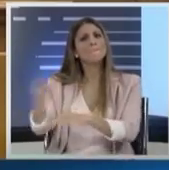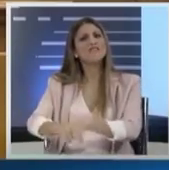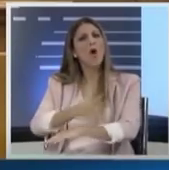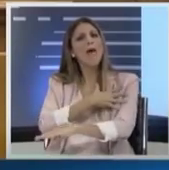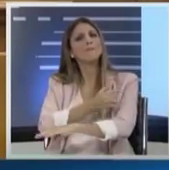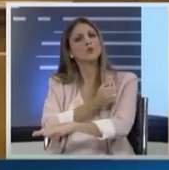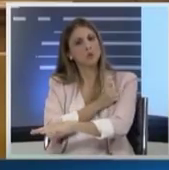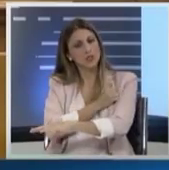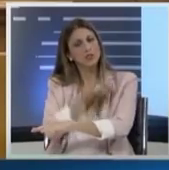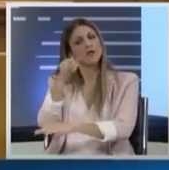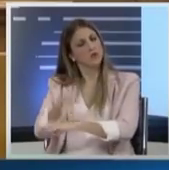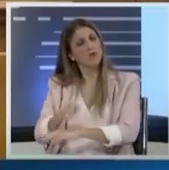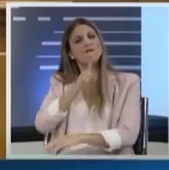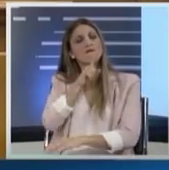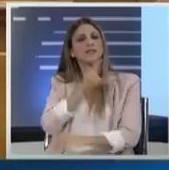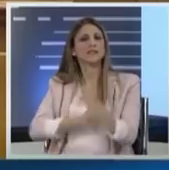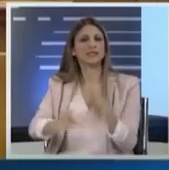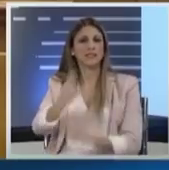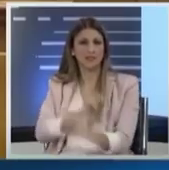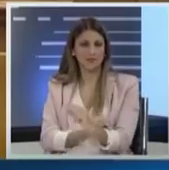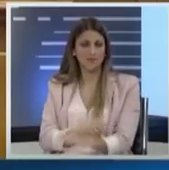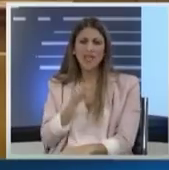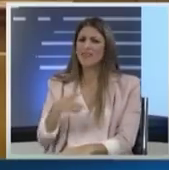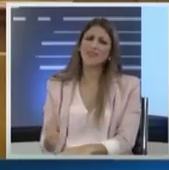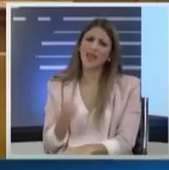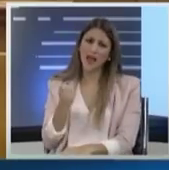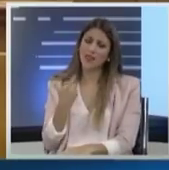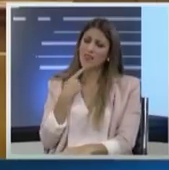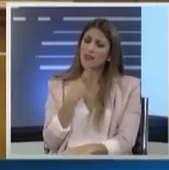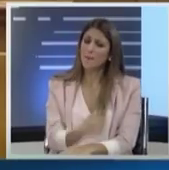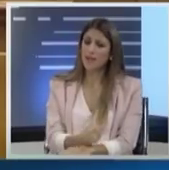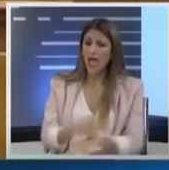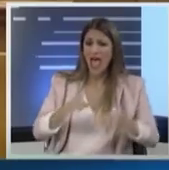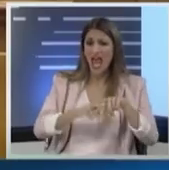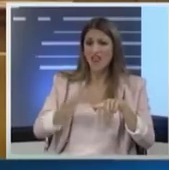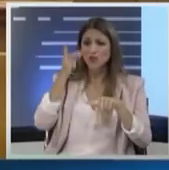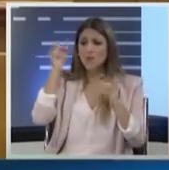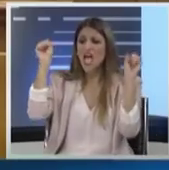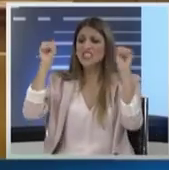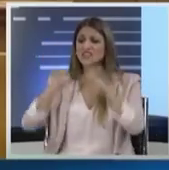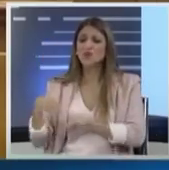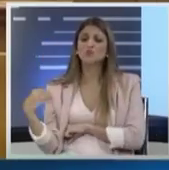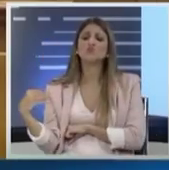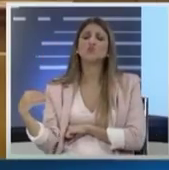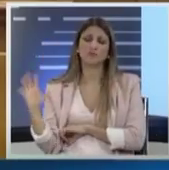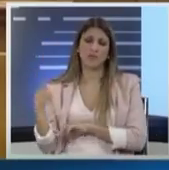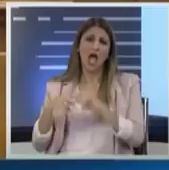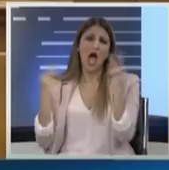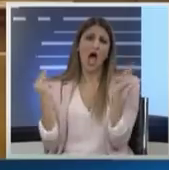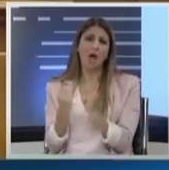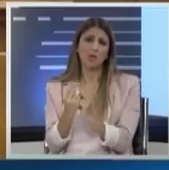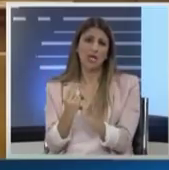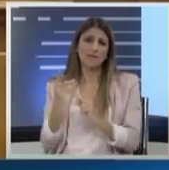πείσετε ότι δεν είναι η καλύτερη συμφωνία, ότι η συμφωνία είναι εις βάρος των εθνικών